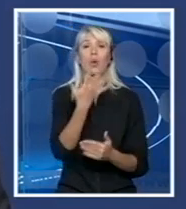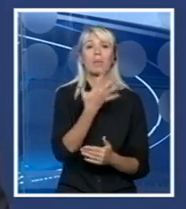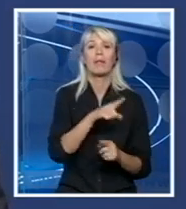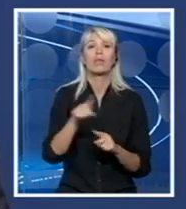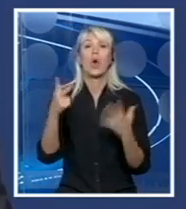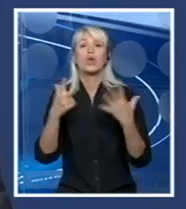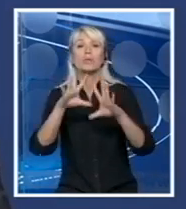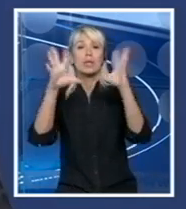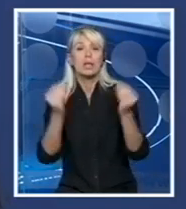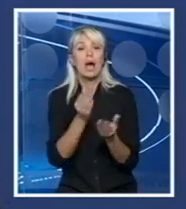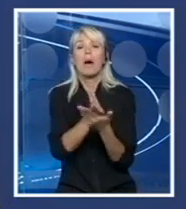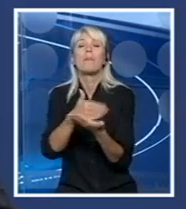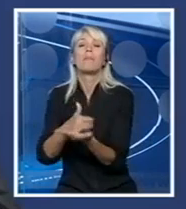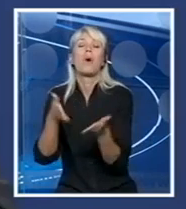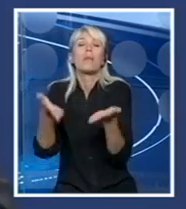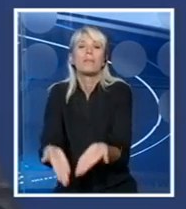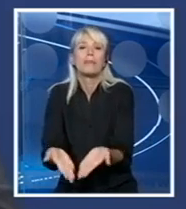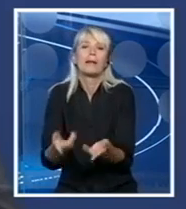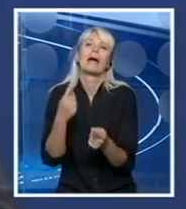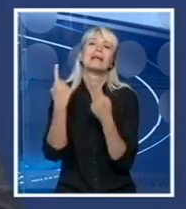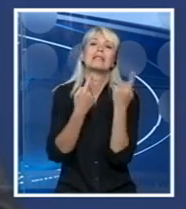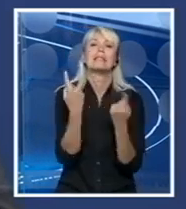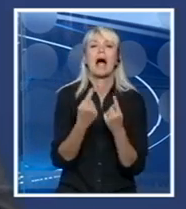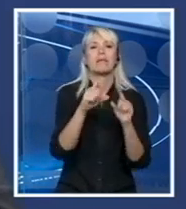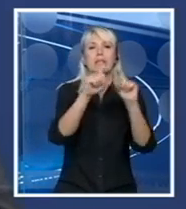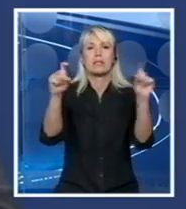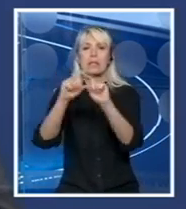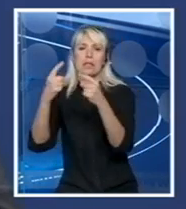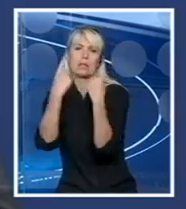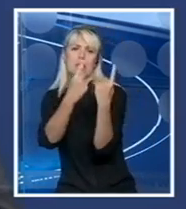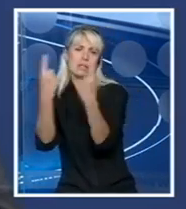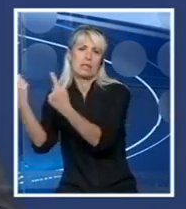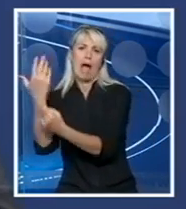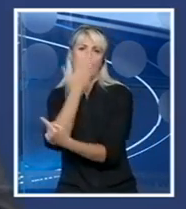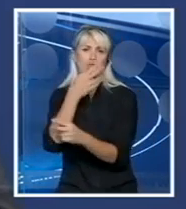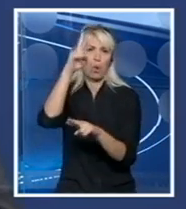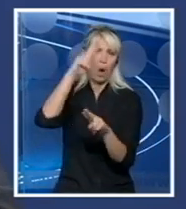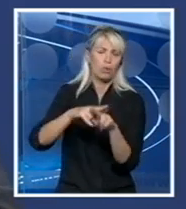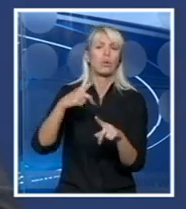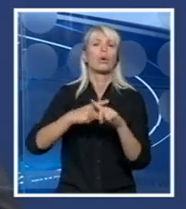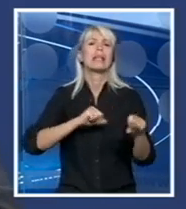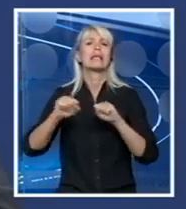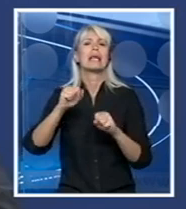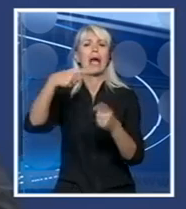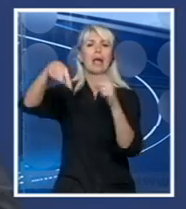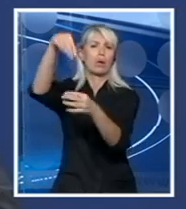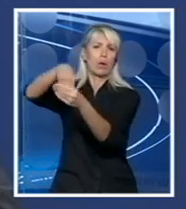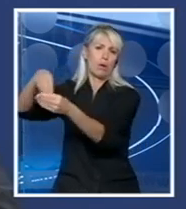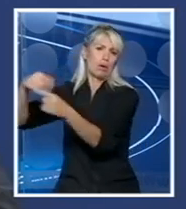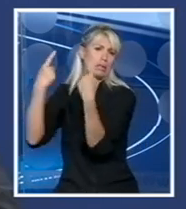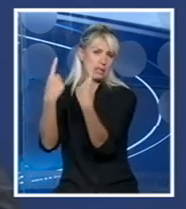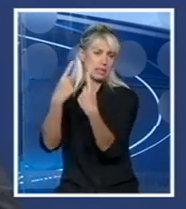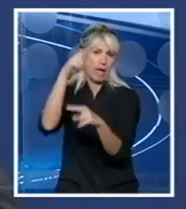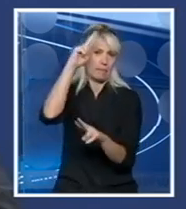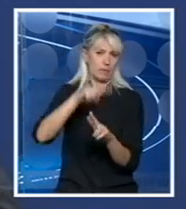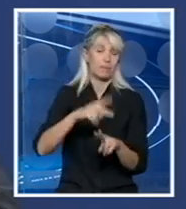škola bira model prema svojim nekim osobenostima. To direktori škola odlično znaju, dobit će i detaljna uputstva. Petaci, šestaci